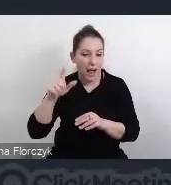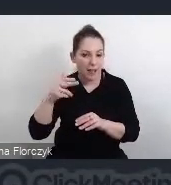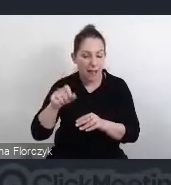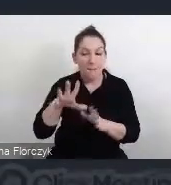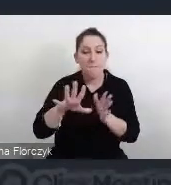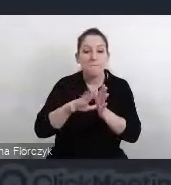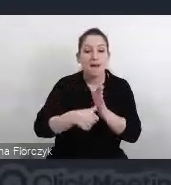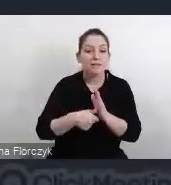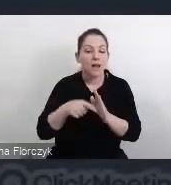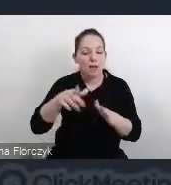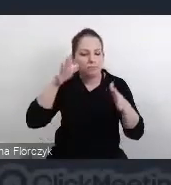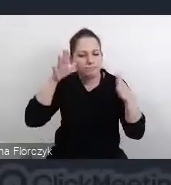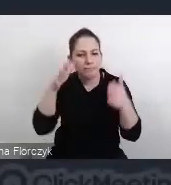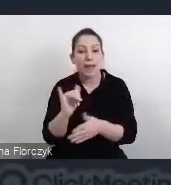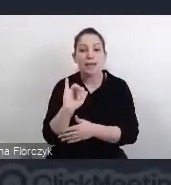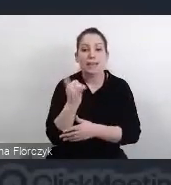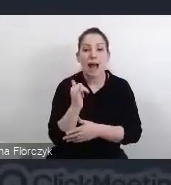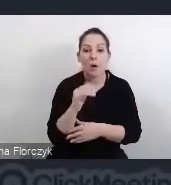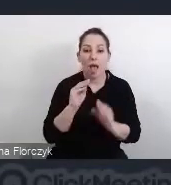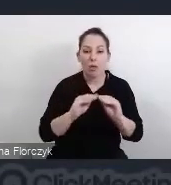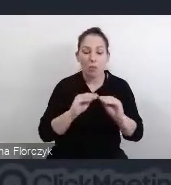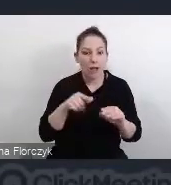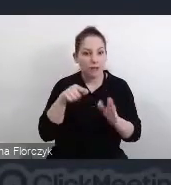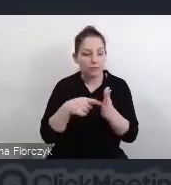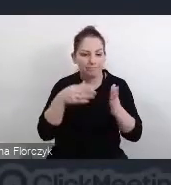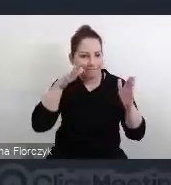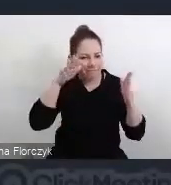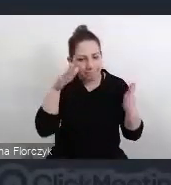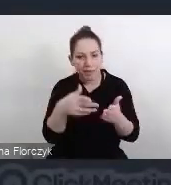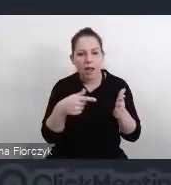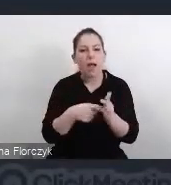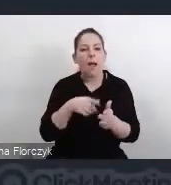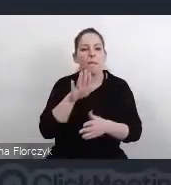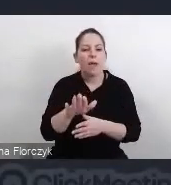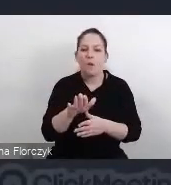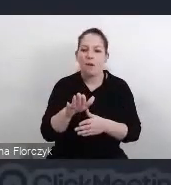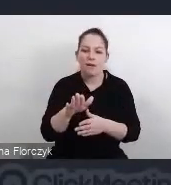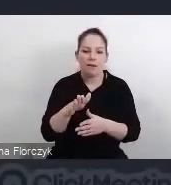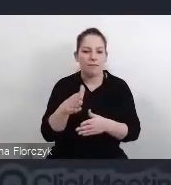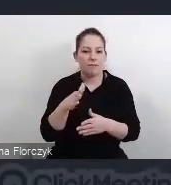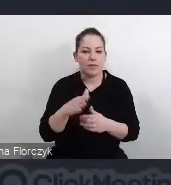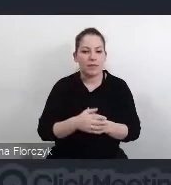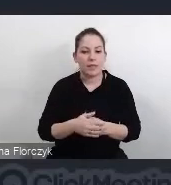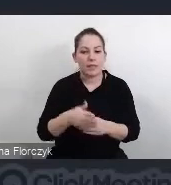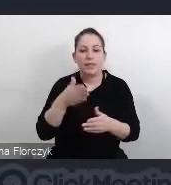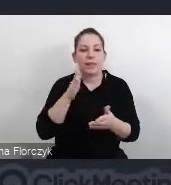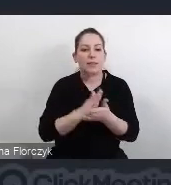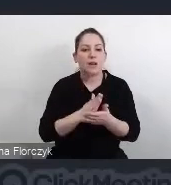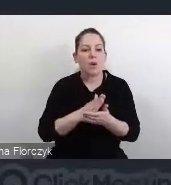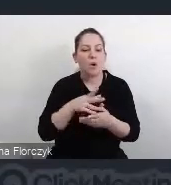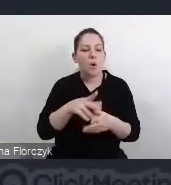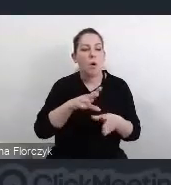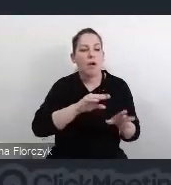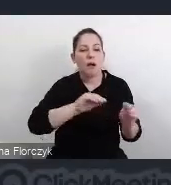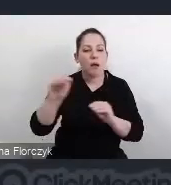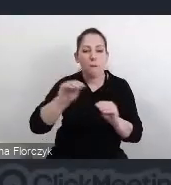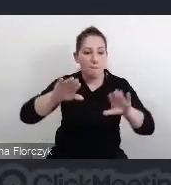które postawiły na jakość edukacji, miały nie tylko zahamowały odpływ,